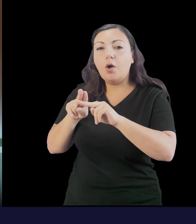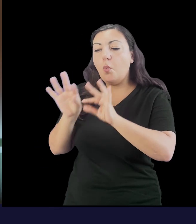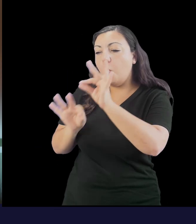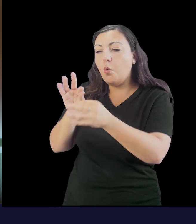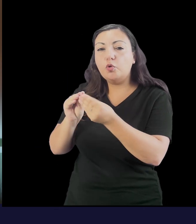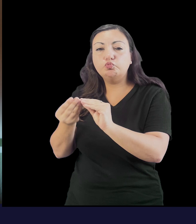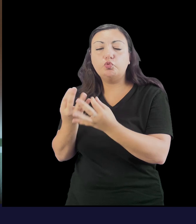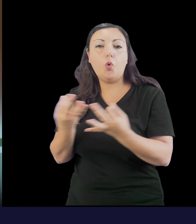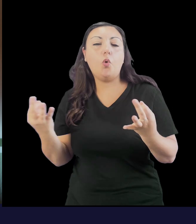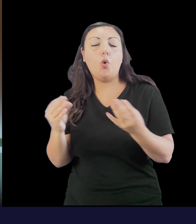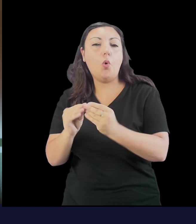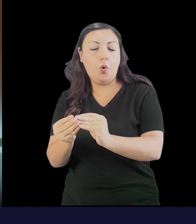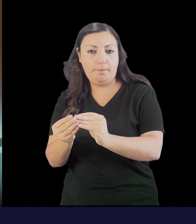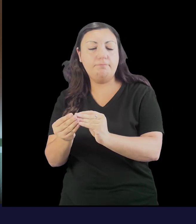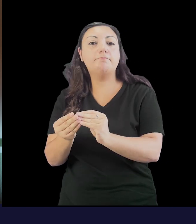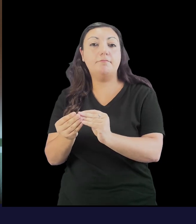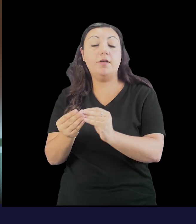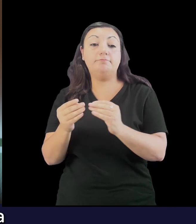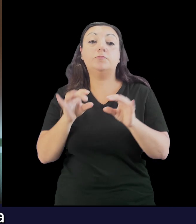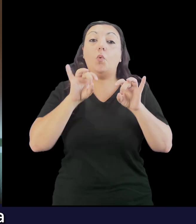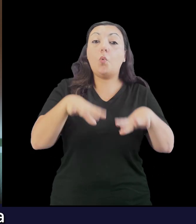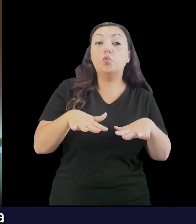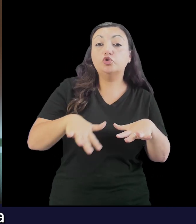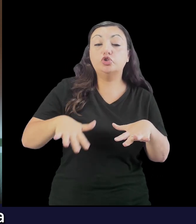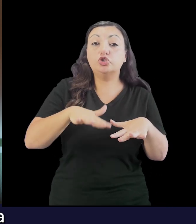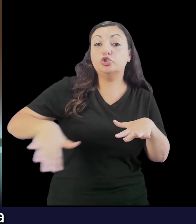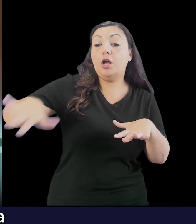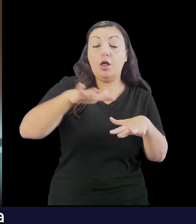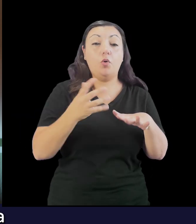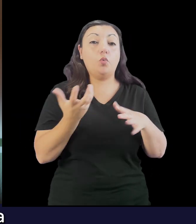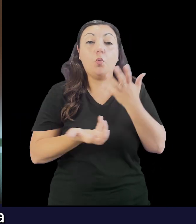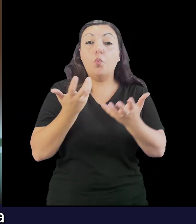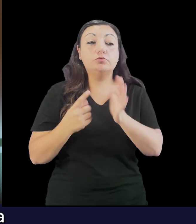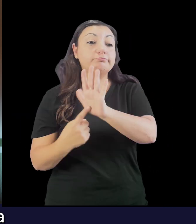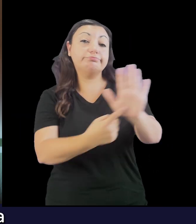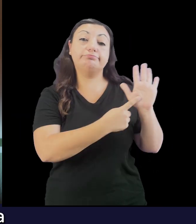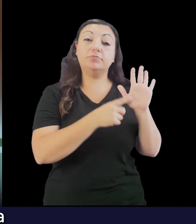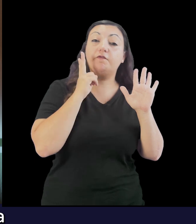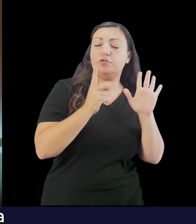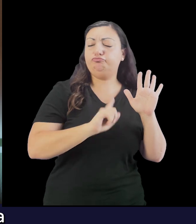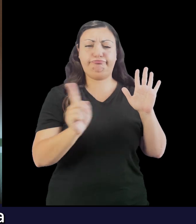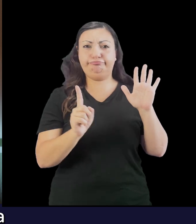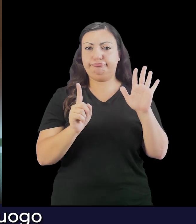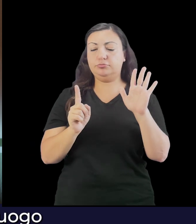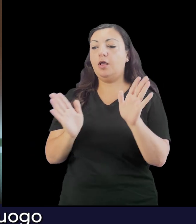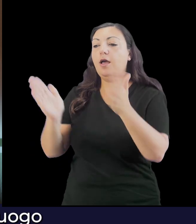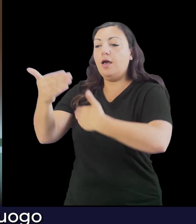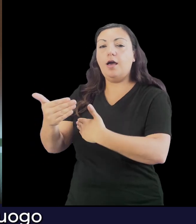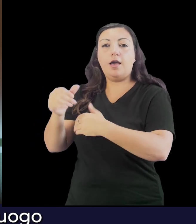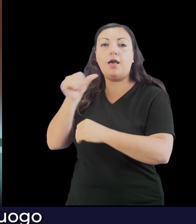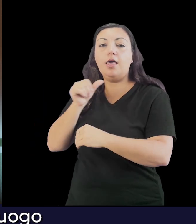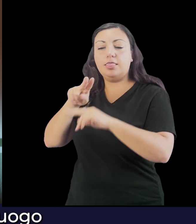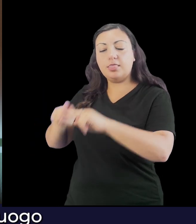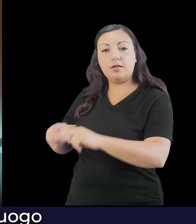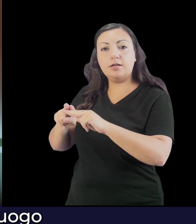conservare ricordatevi di conservarlo nel modo giusto ovvero non in cucina non in salotto a far bella mostra di sé ma in una cantina